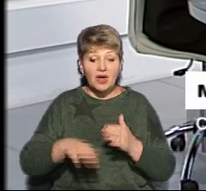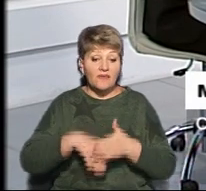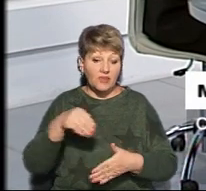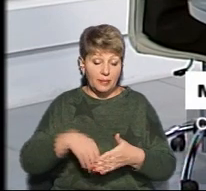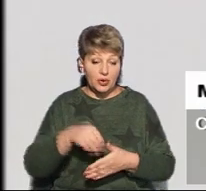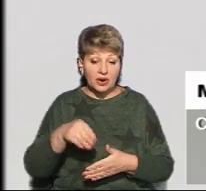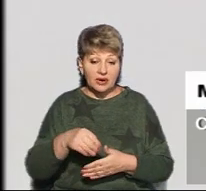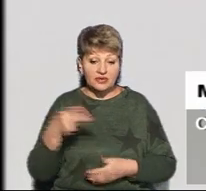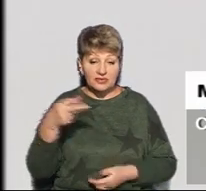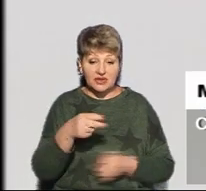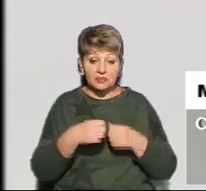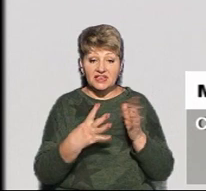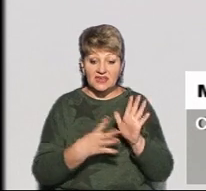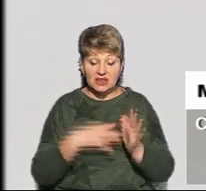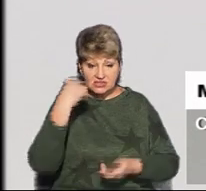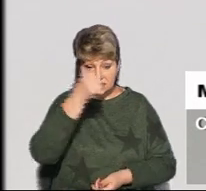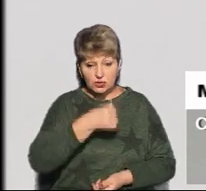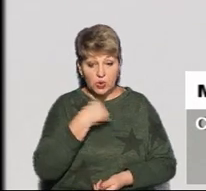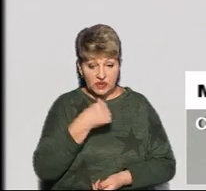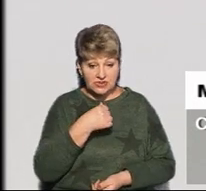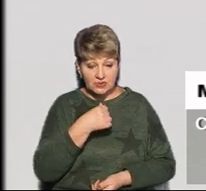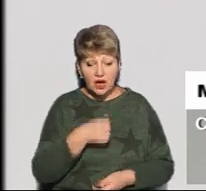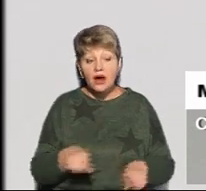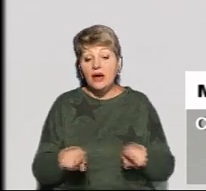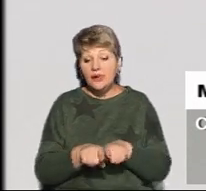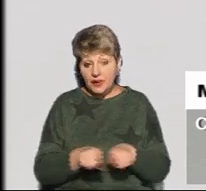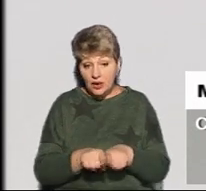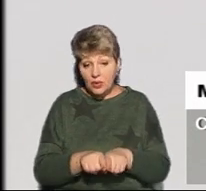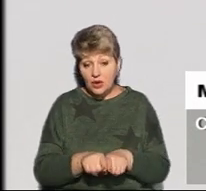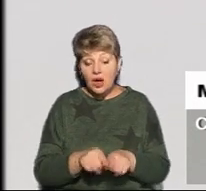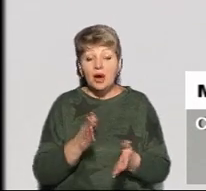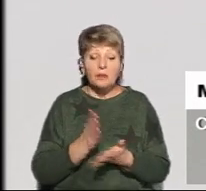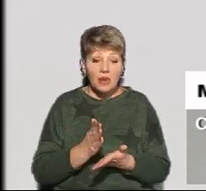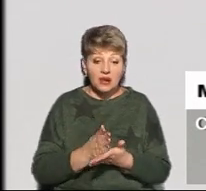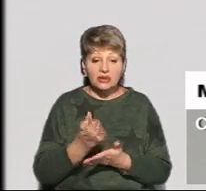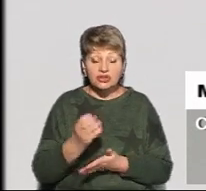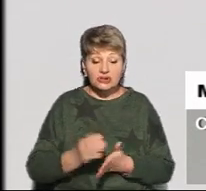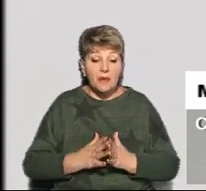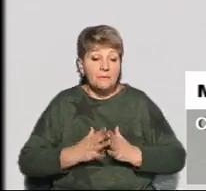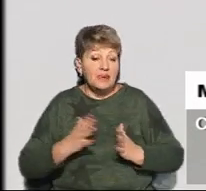виборах у 2019 році. Так само ми мали ще більшу хвилю